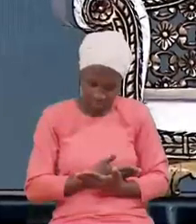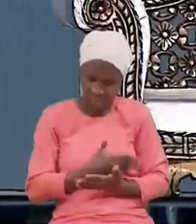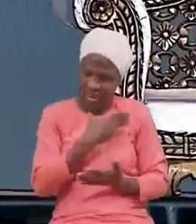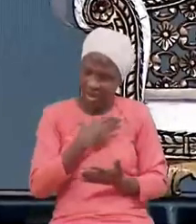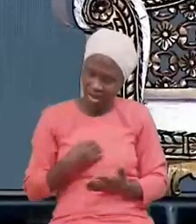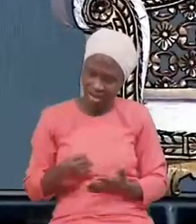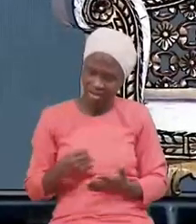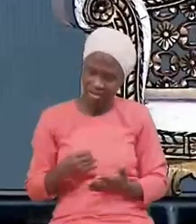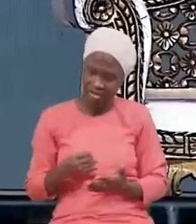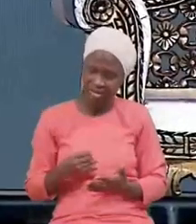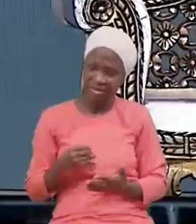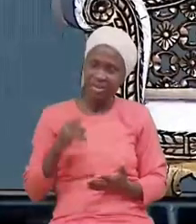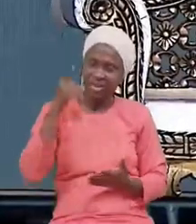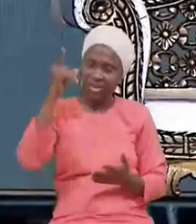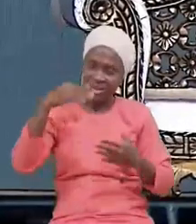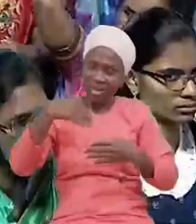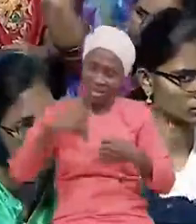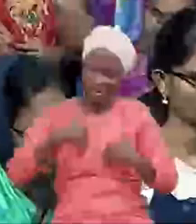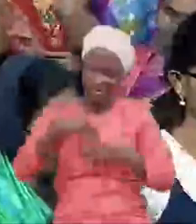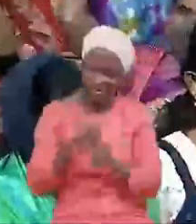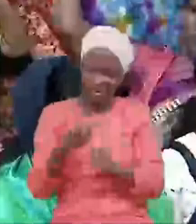Il a fait le sacrifice agréable,